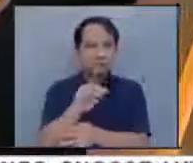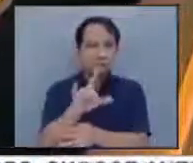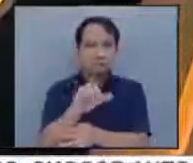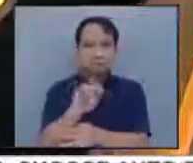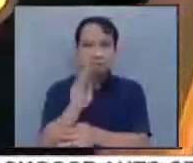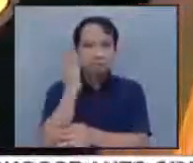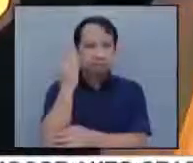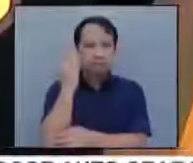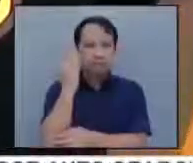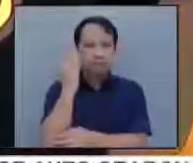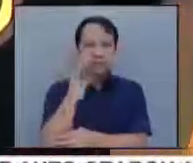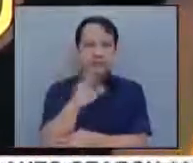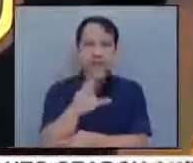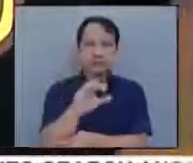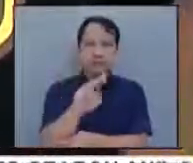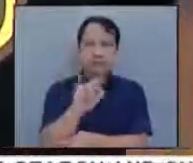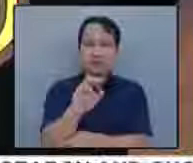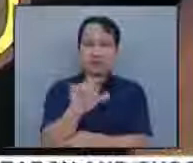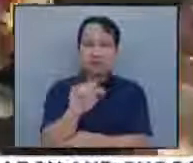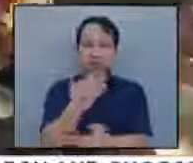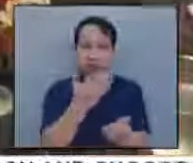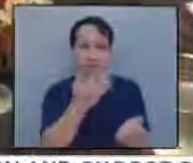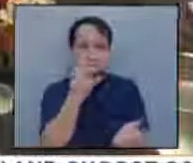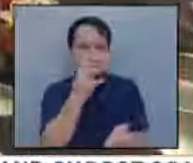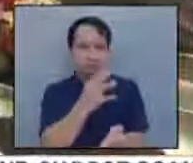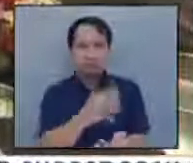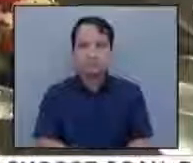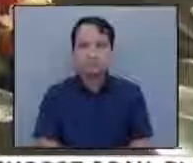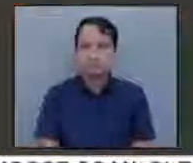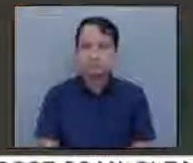Mga ka-RSP, panoorin natin to.